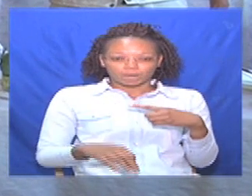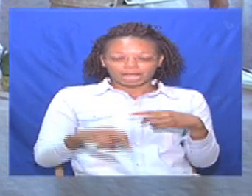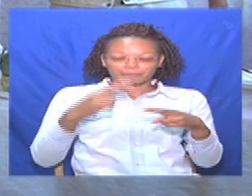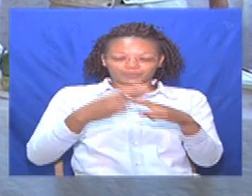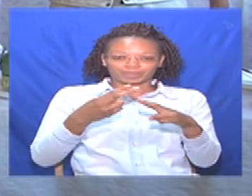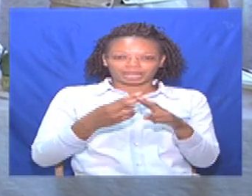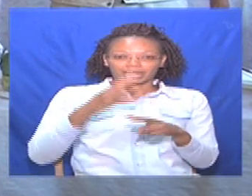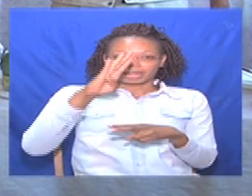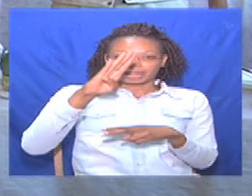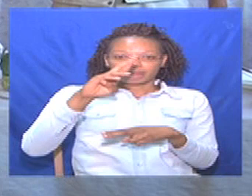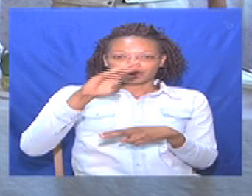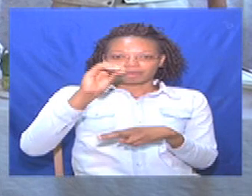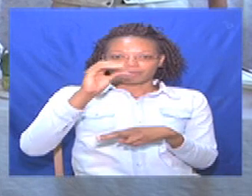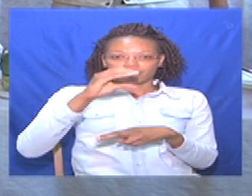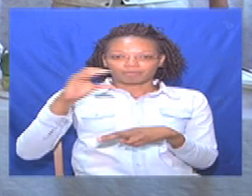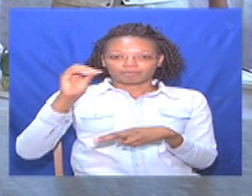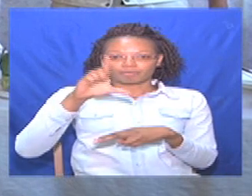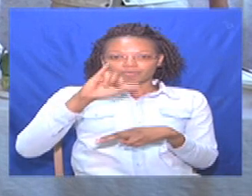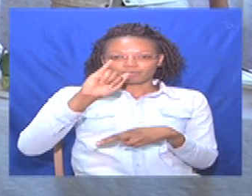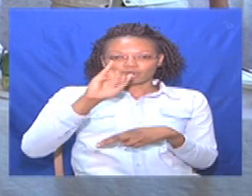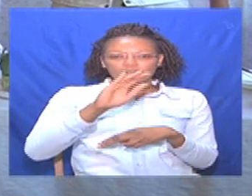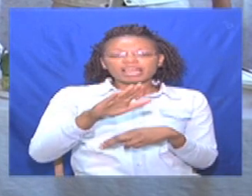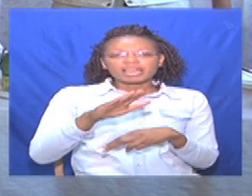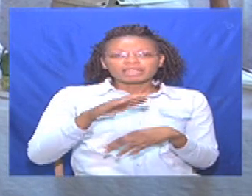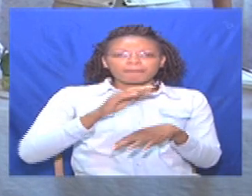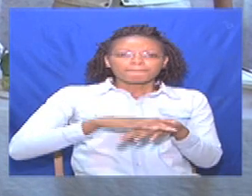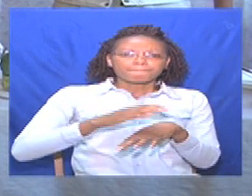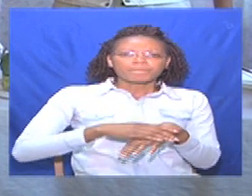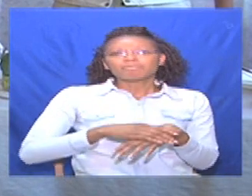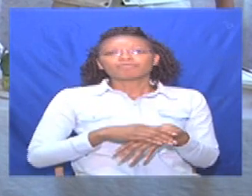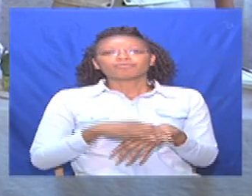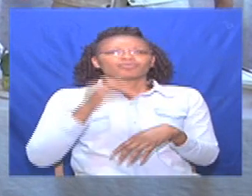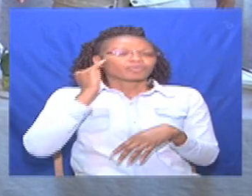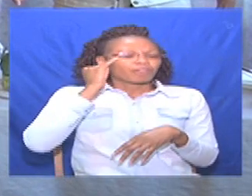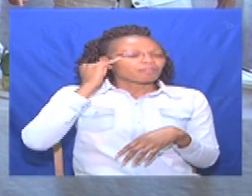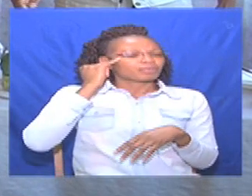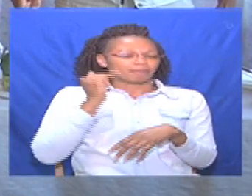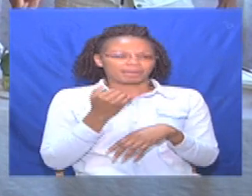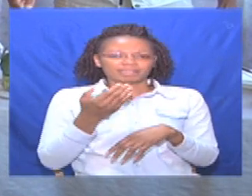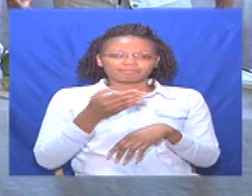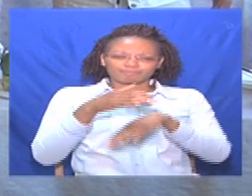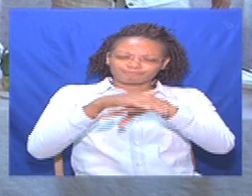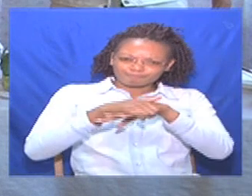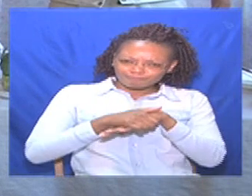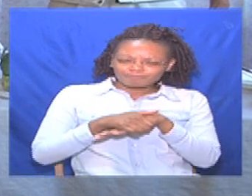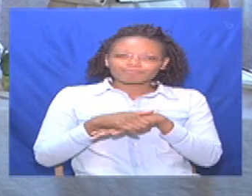ya Ulaya ama United States ama Japan. Watu wengi wanapenda hii.